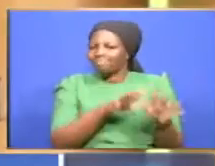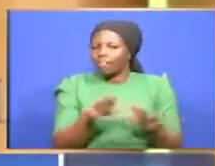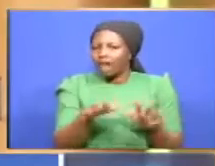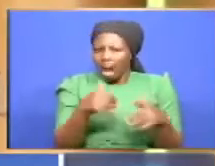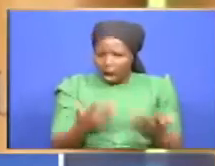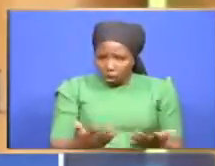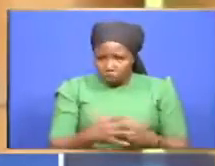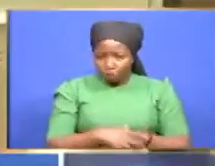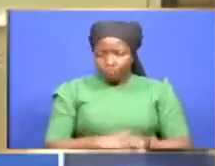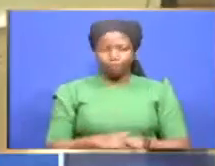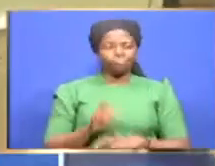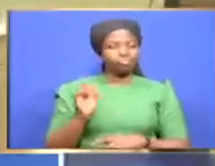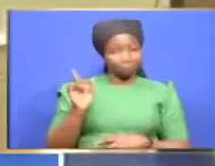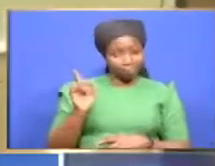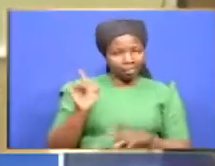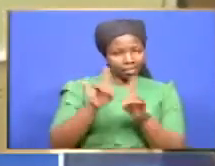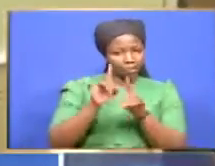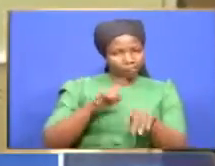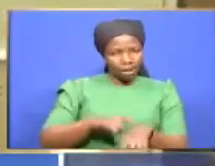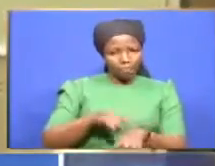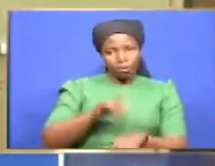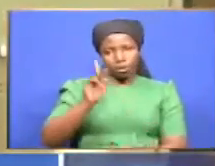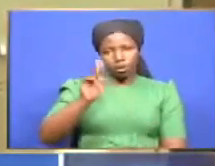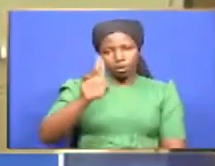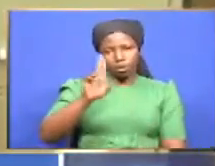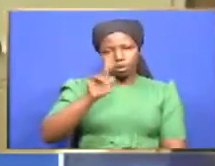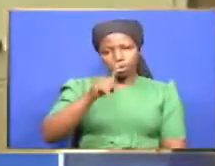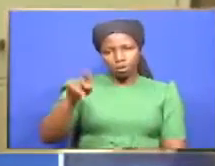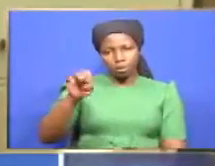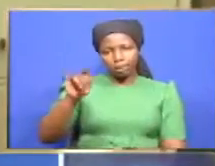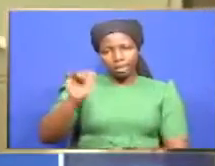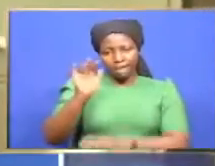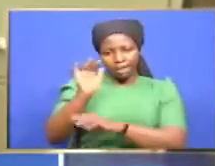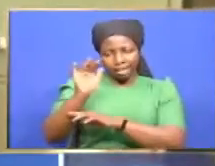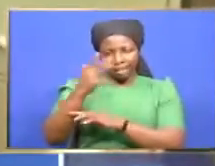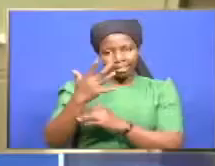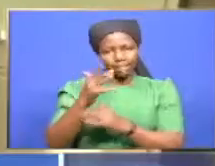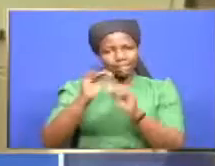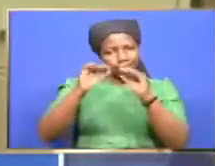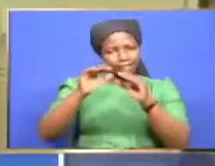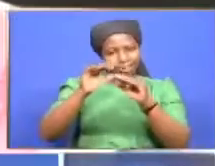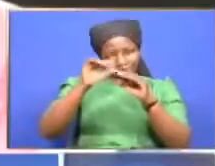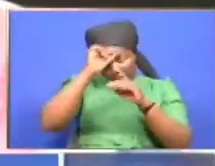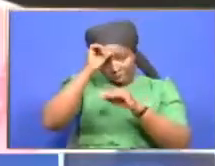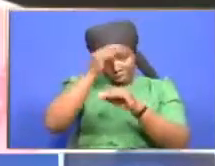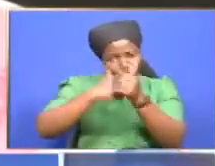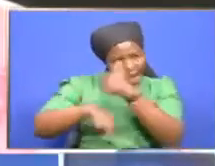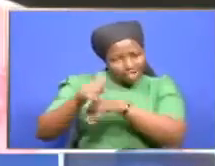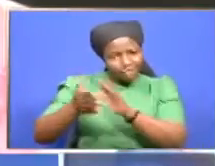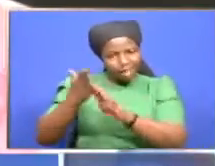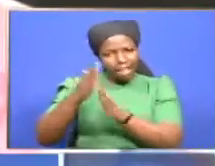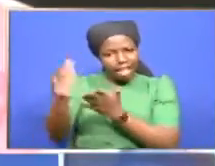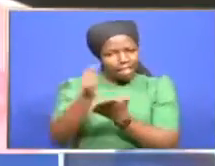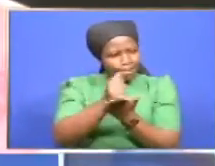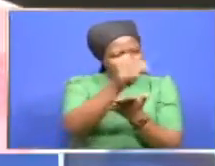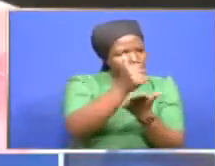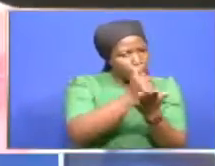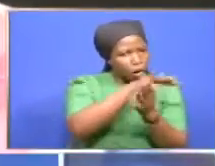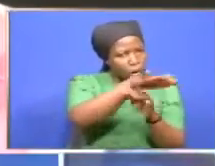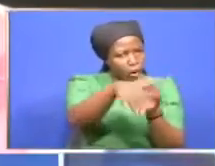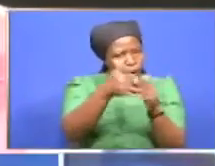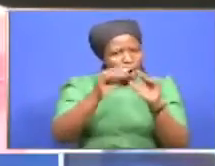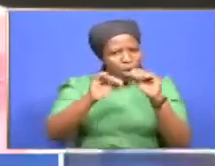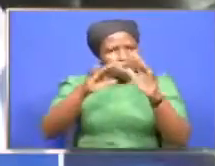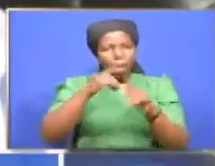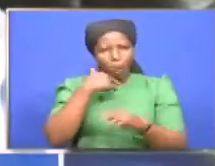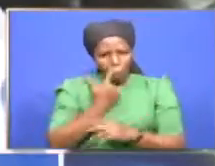chama cha walimu cha KUPET kimehimiza serikali kuchukua hatua za haraka kuajiri walimu wote walioajiriwa na bodi za usimamizi za